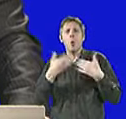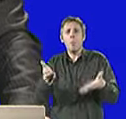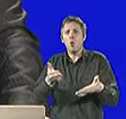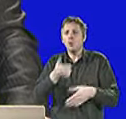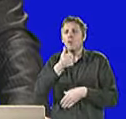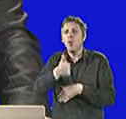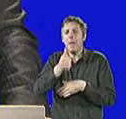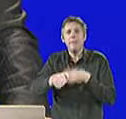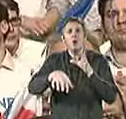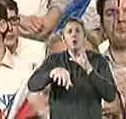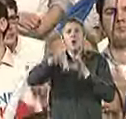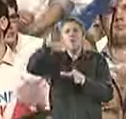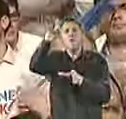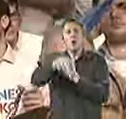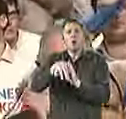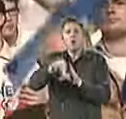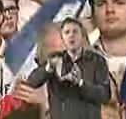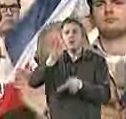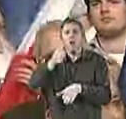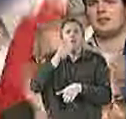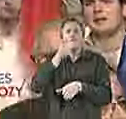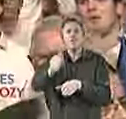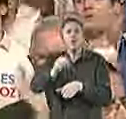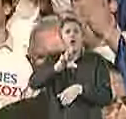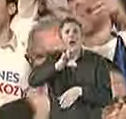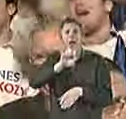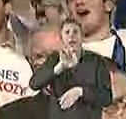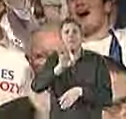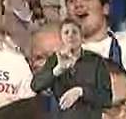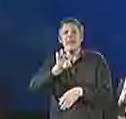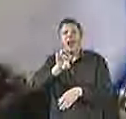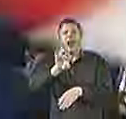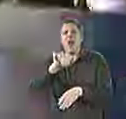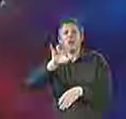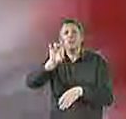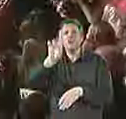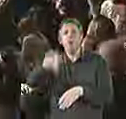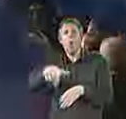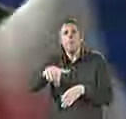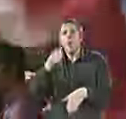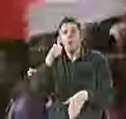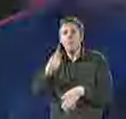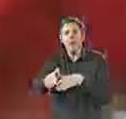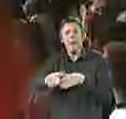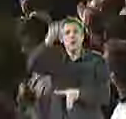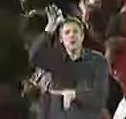vous serez, peuple de France, les garants de mes engagements devant la France.